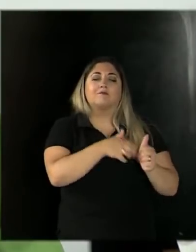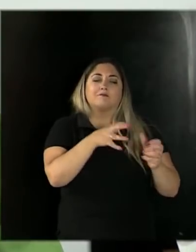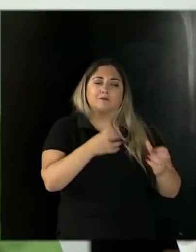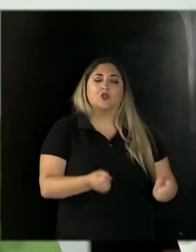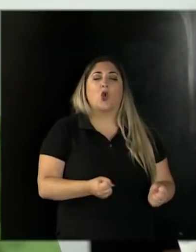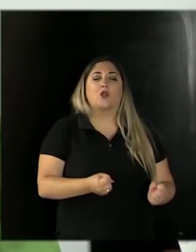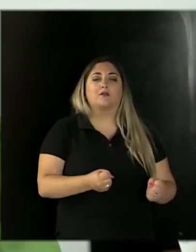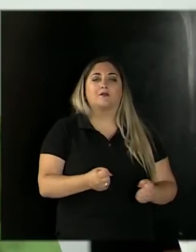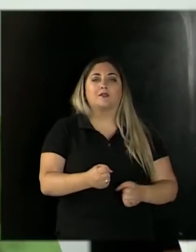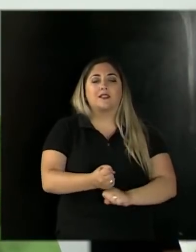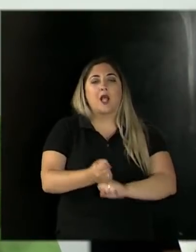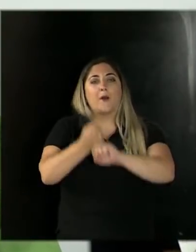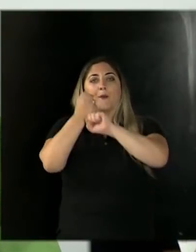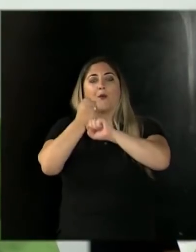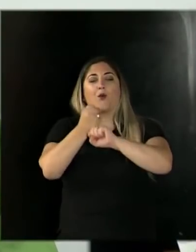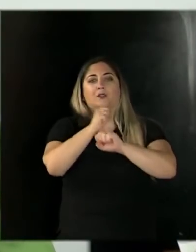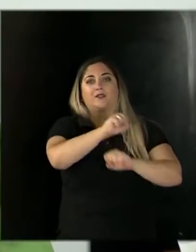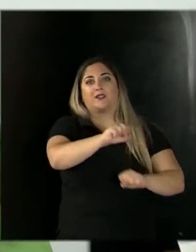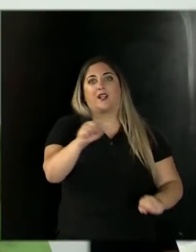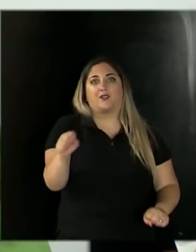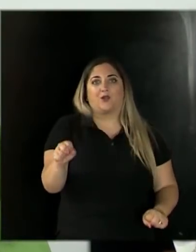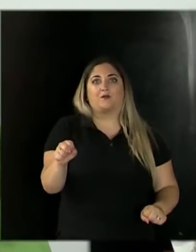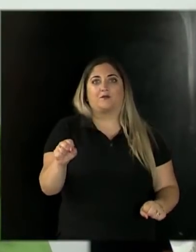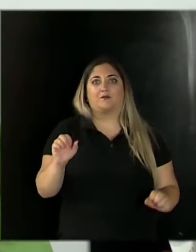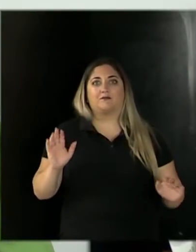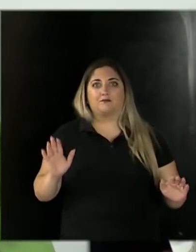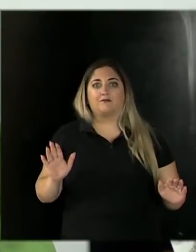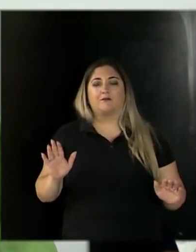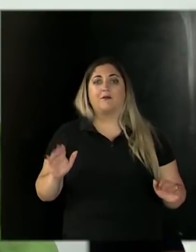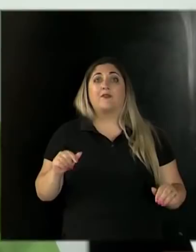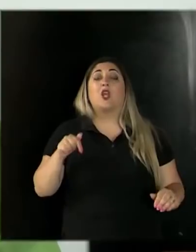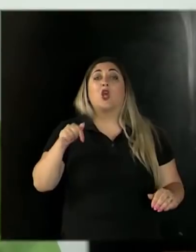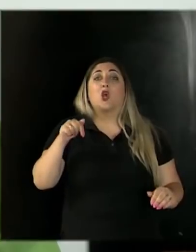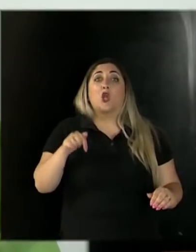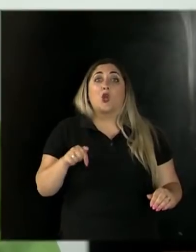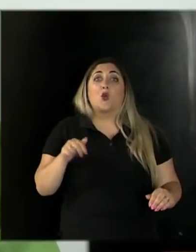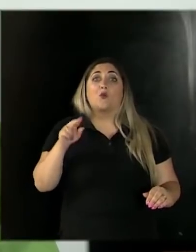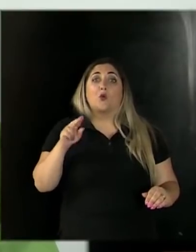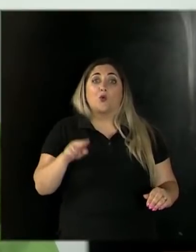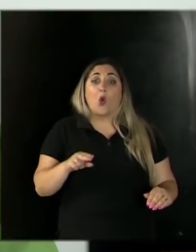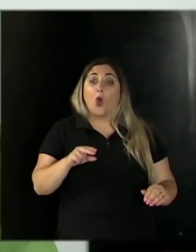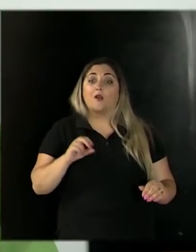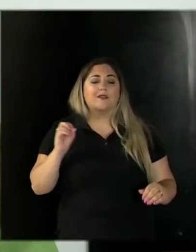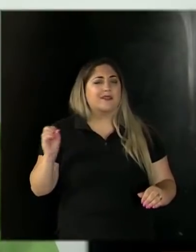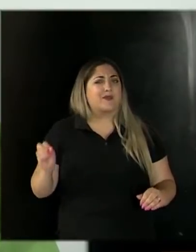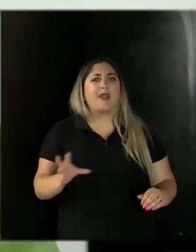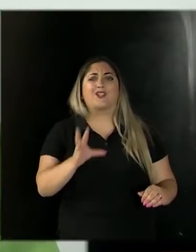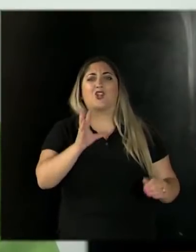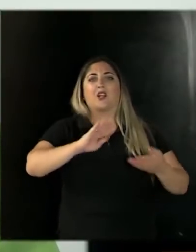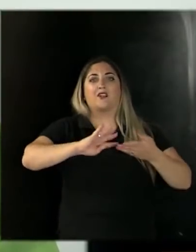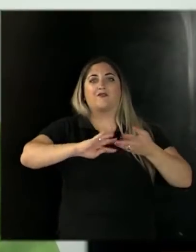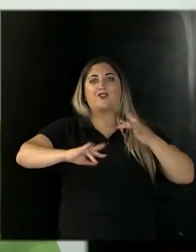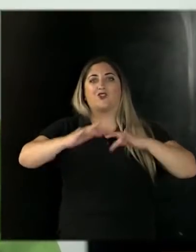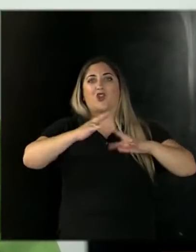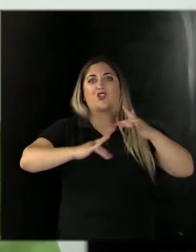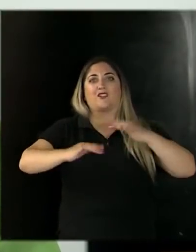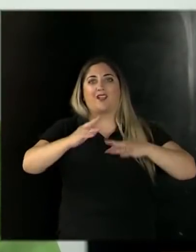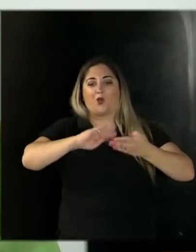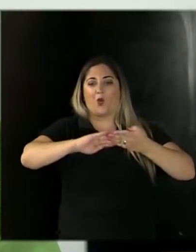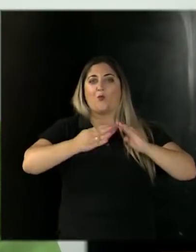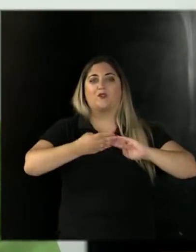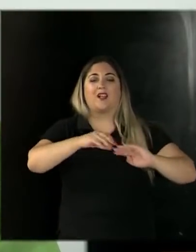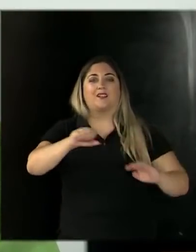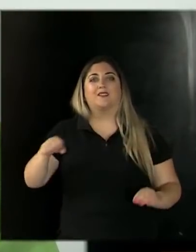bżonnijiet speċjali, ħiliet speċjali u li huma wkoll teżor kbir tas-soċjetà tagħna.